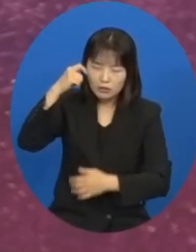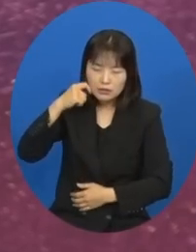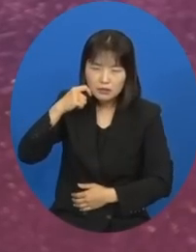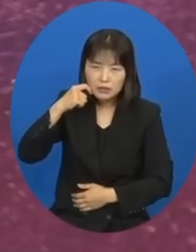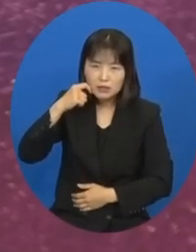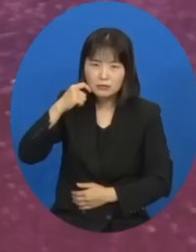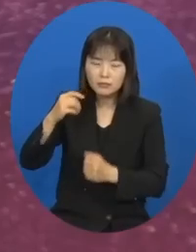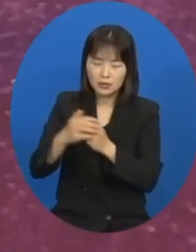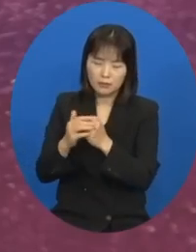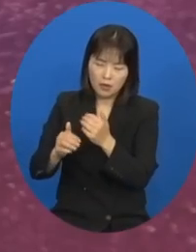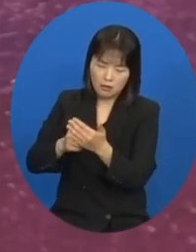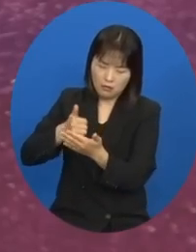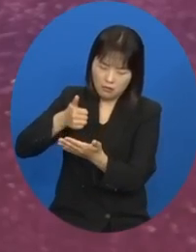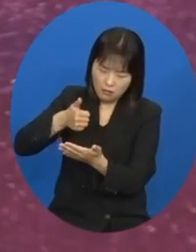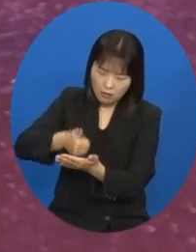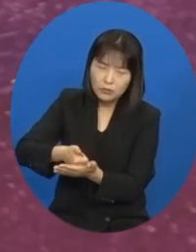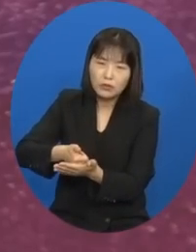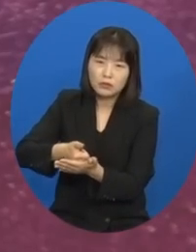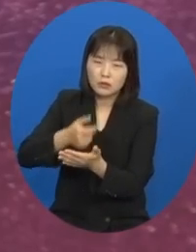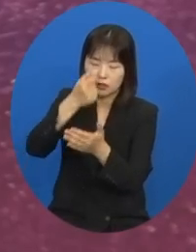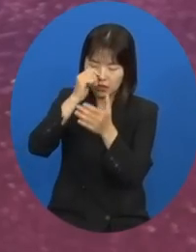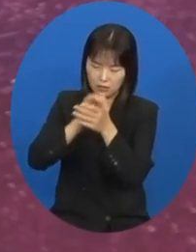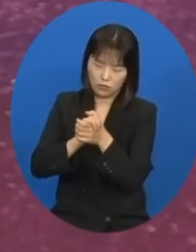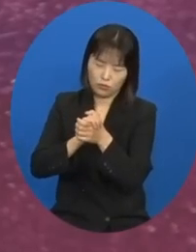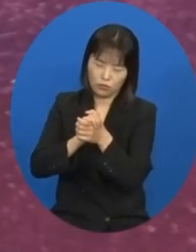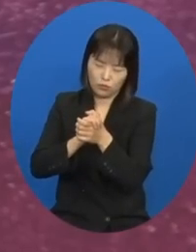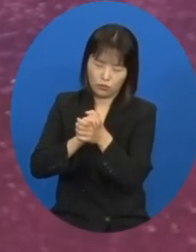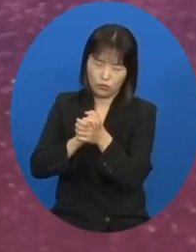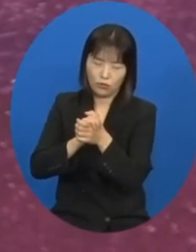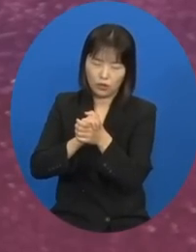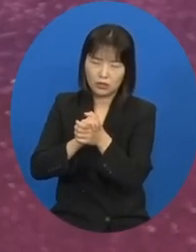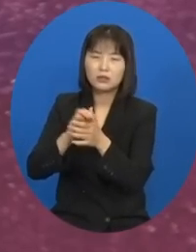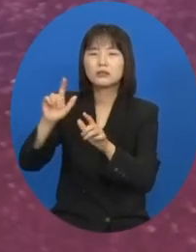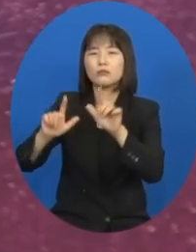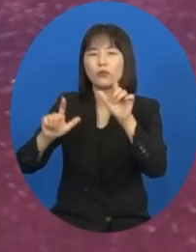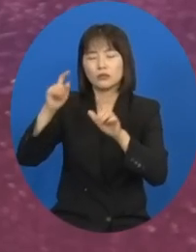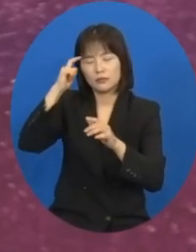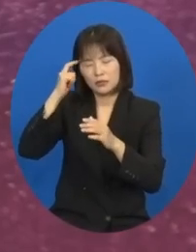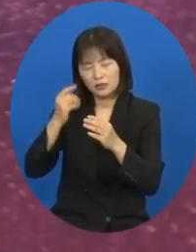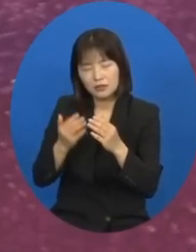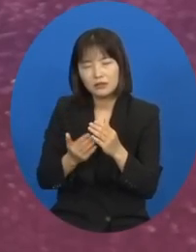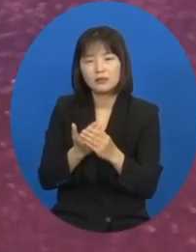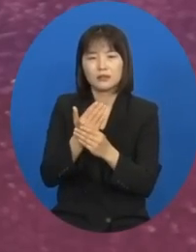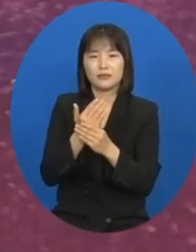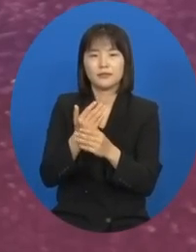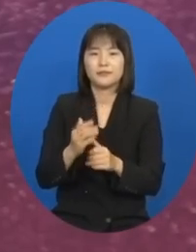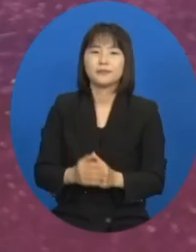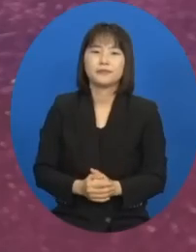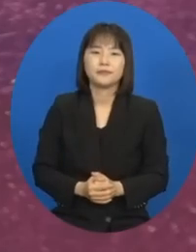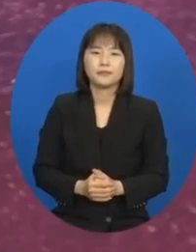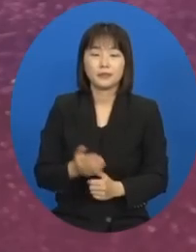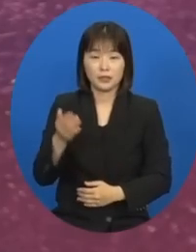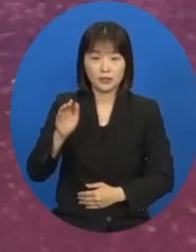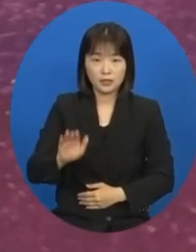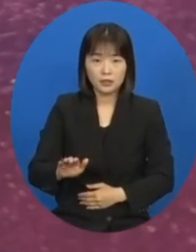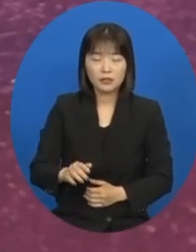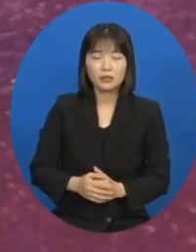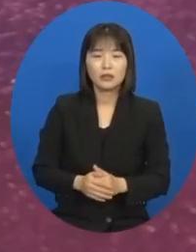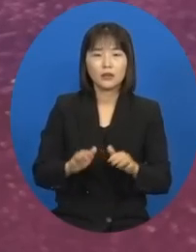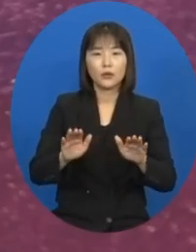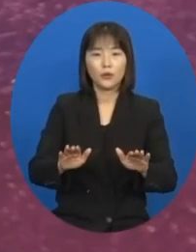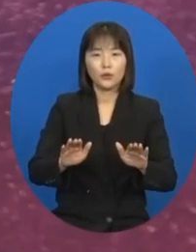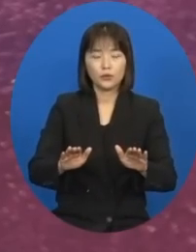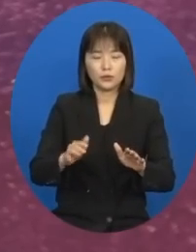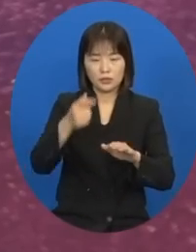그렇게 엎드려져서 엎어져서 기도하실 수밖에 없던 그 모습이 생각났습니다 그런데 오늘